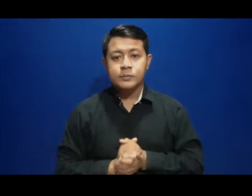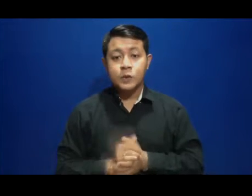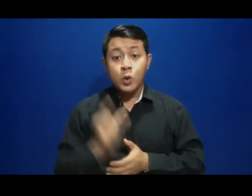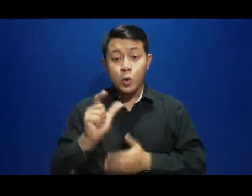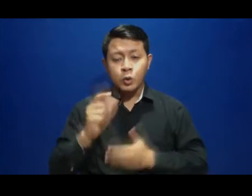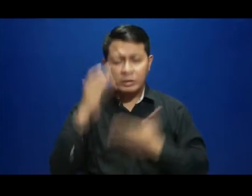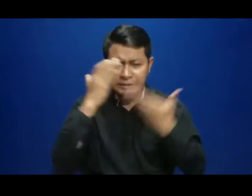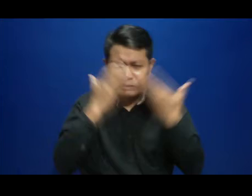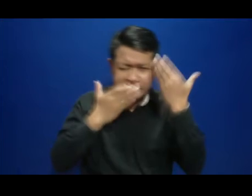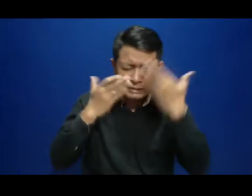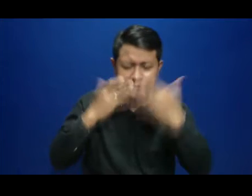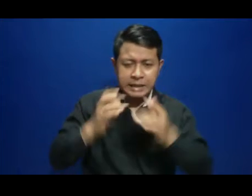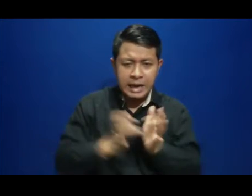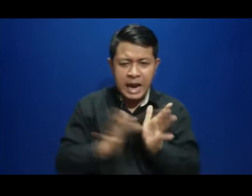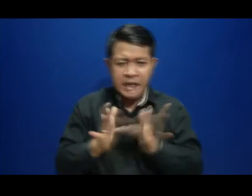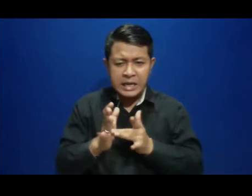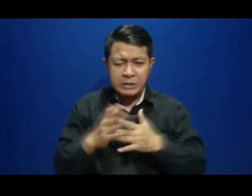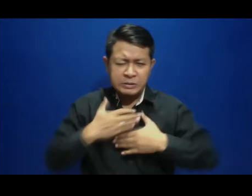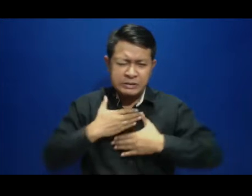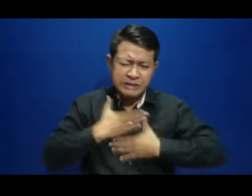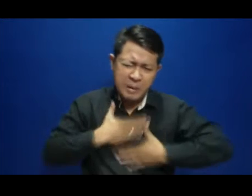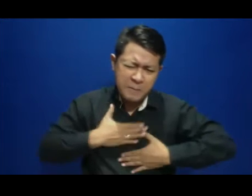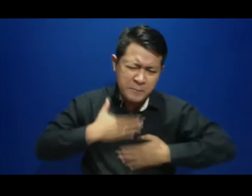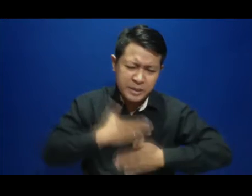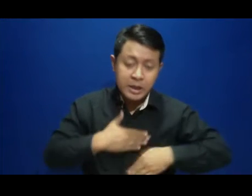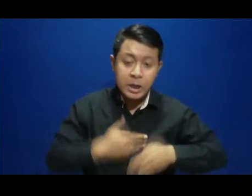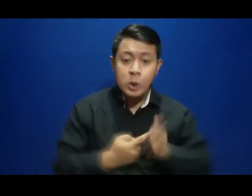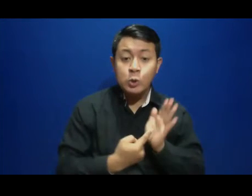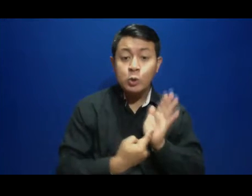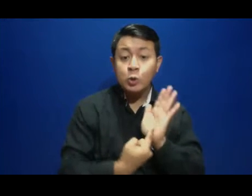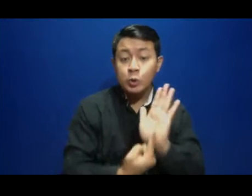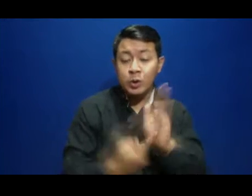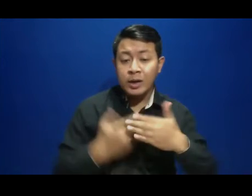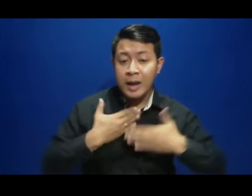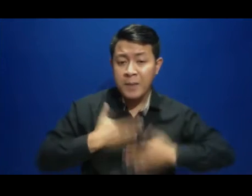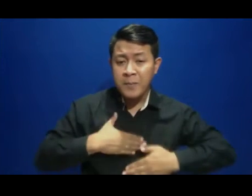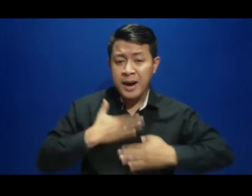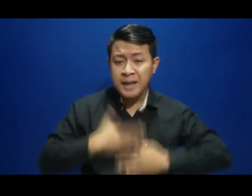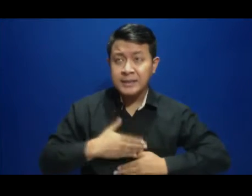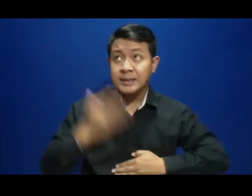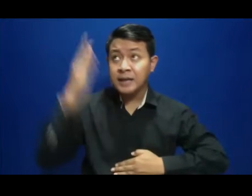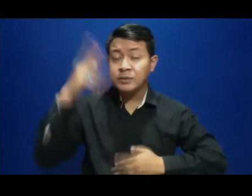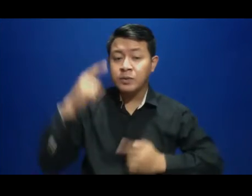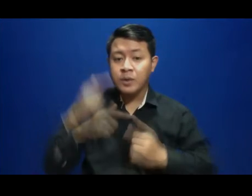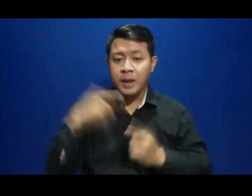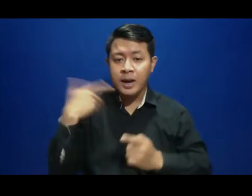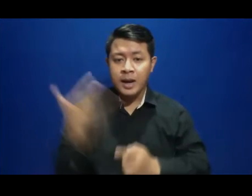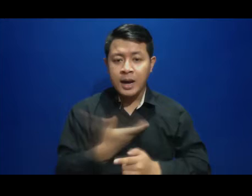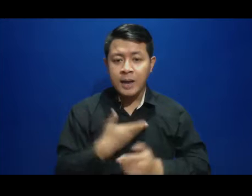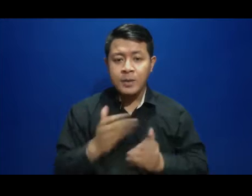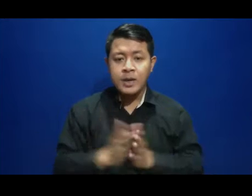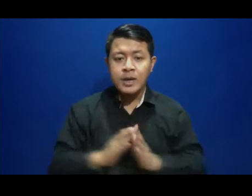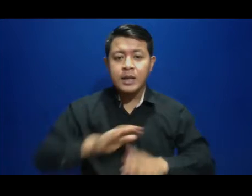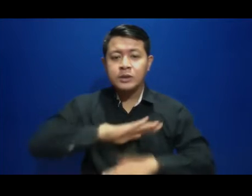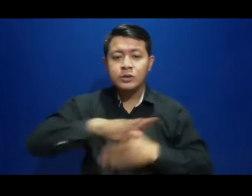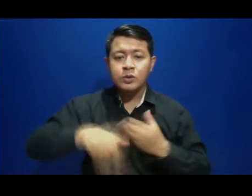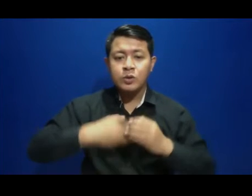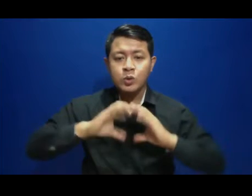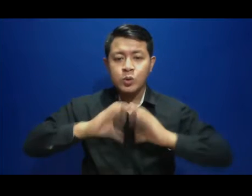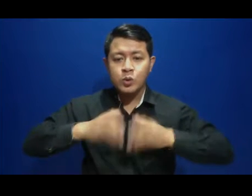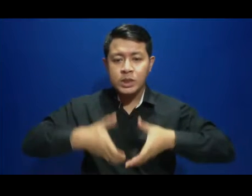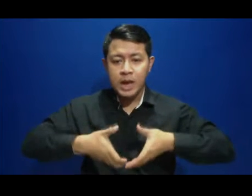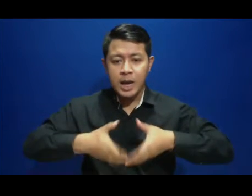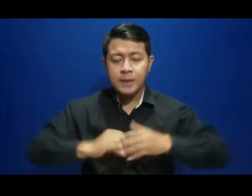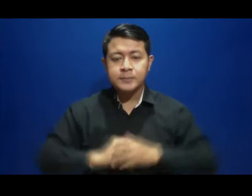Demi sengsara Yesus yang pedih, tunjukkanlah belas kasih-Mu kepada kami dan seluruh dunia.